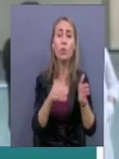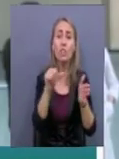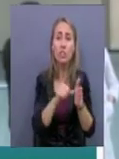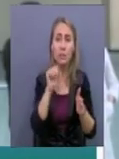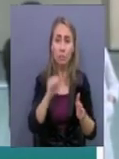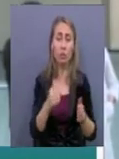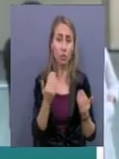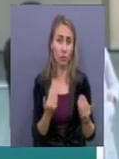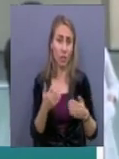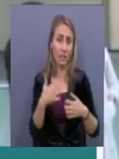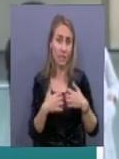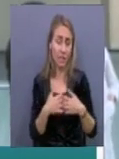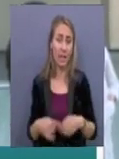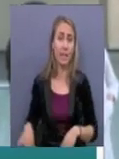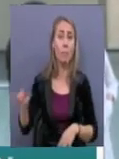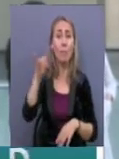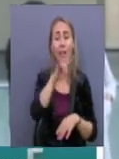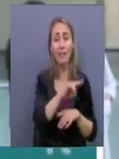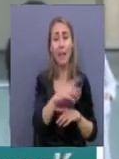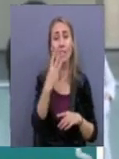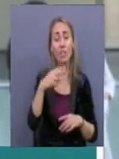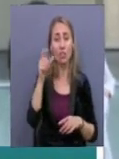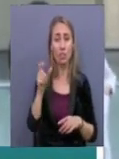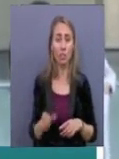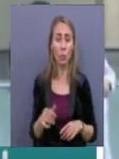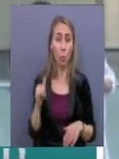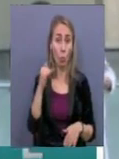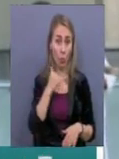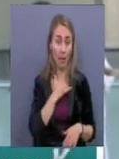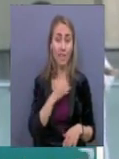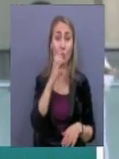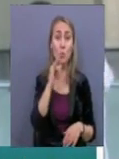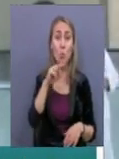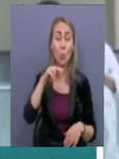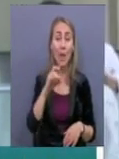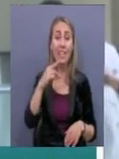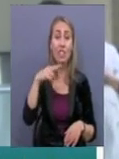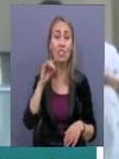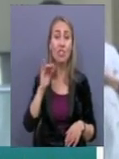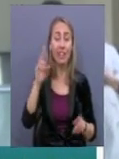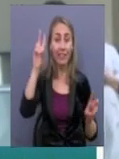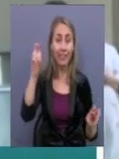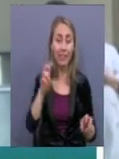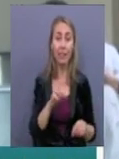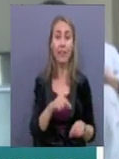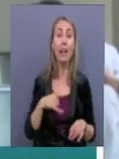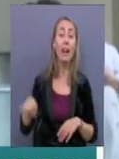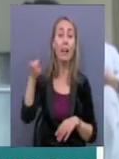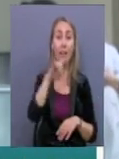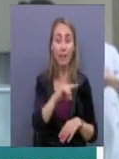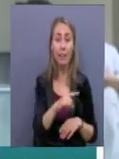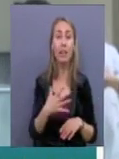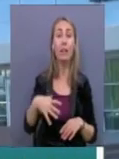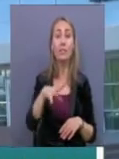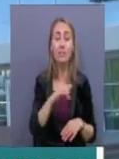нас суперджеты летают. Біздің ұшақ суперджет деп аталады. Биылғы жылға бұл екінші рейс. Болашақта жолаушылардың саны ұлғаяды